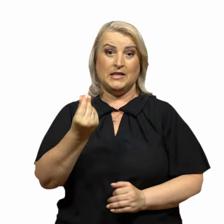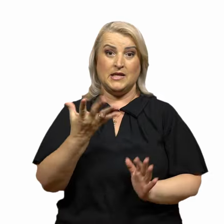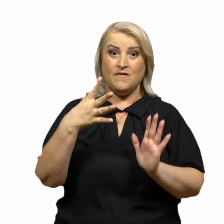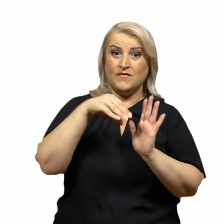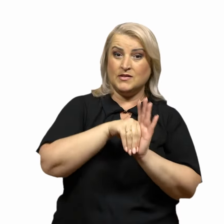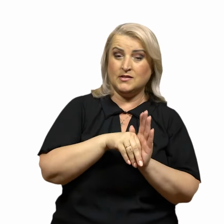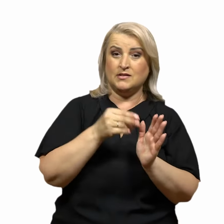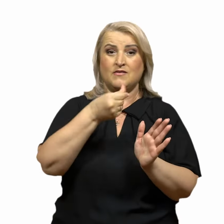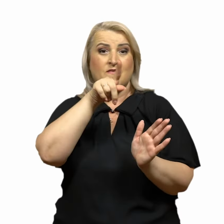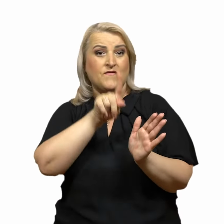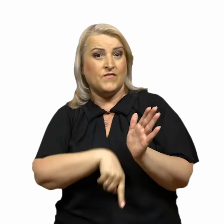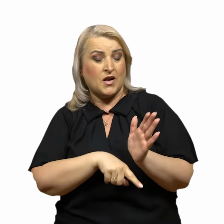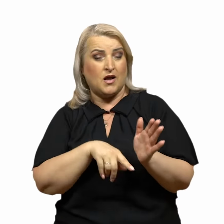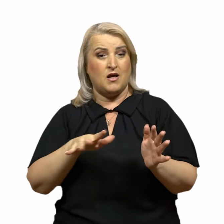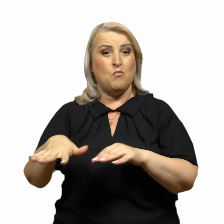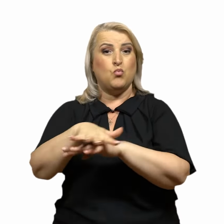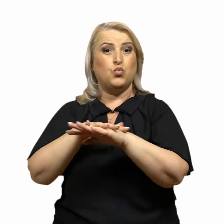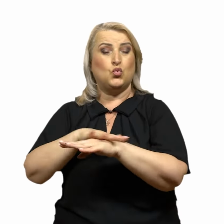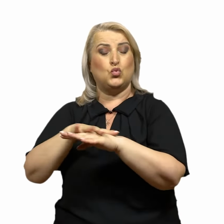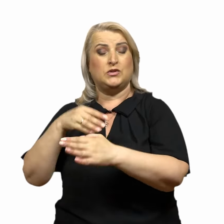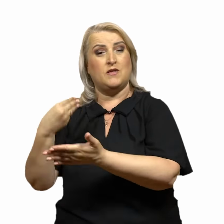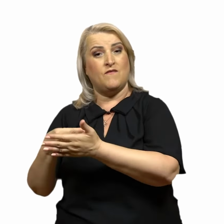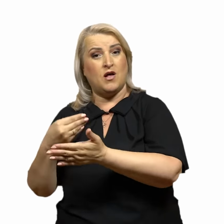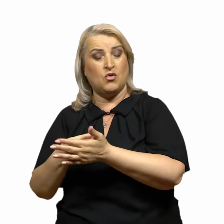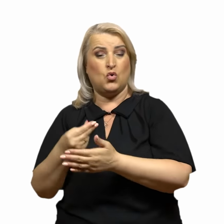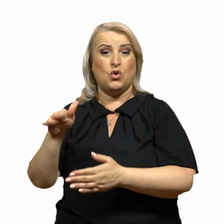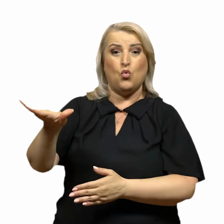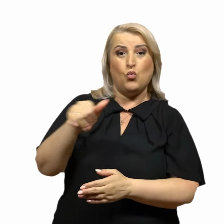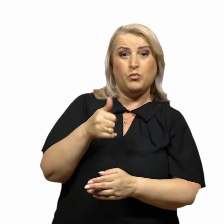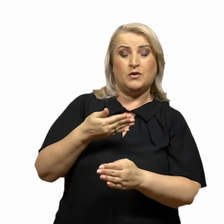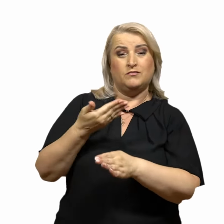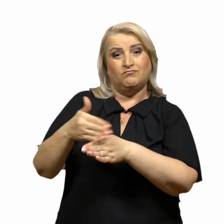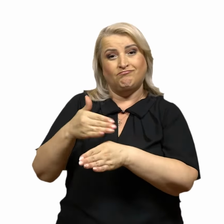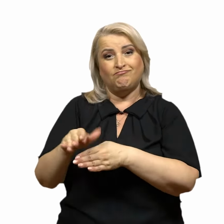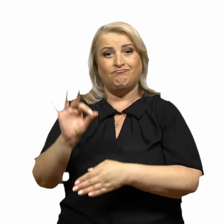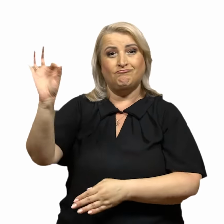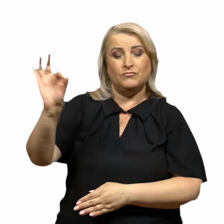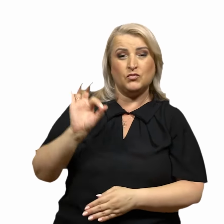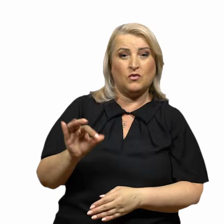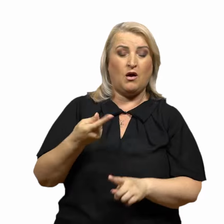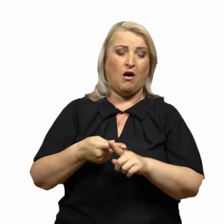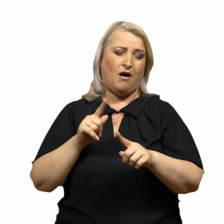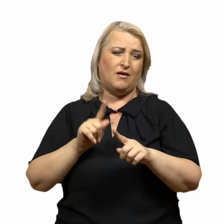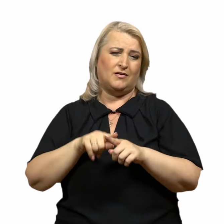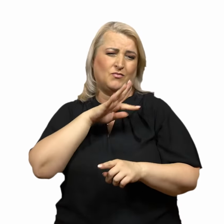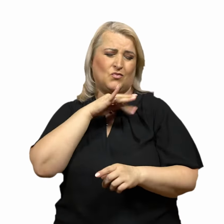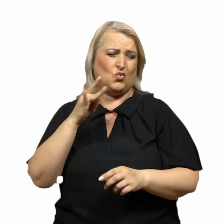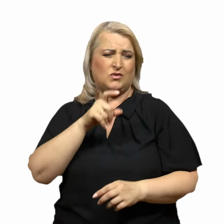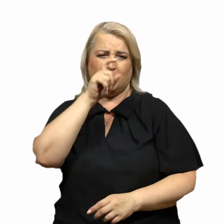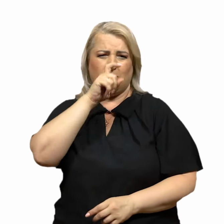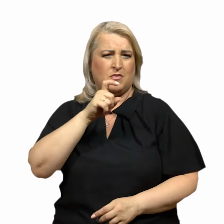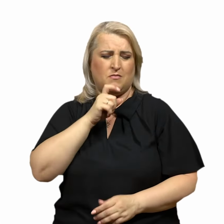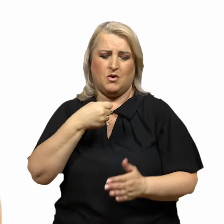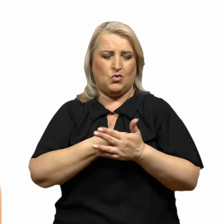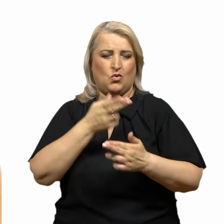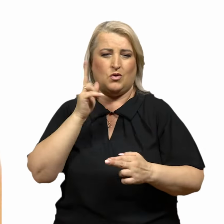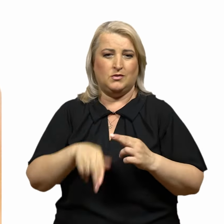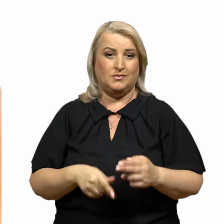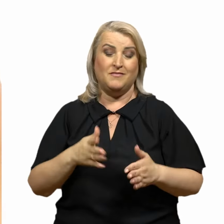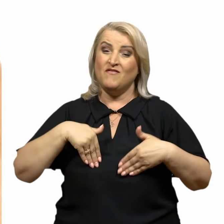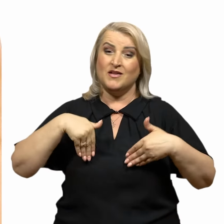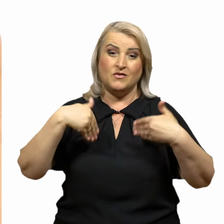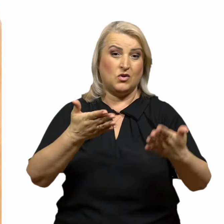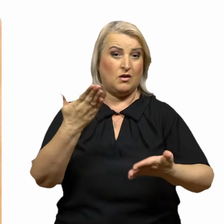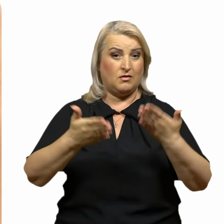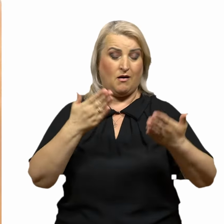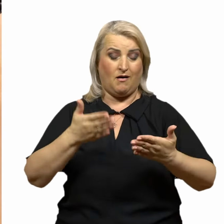Investiție, inflație, bursă de valori sau împrumut cu dobândă sunt noțiuni pe care mulți nu le înțeleg până la capăt. Te felicităm